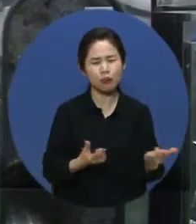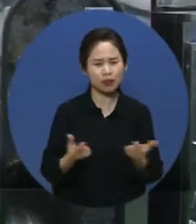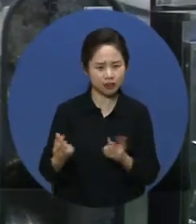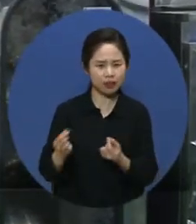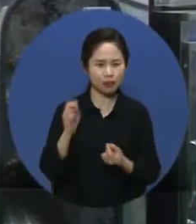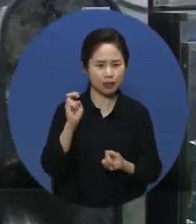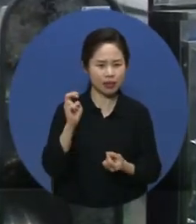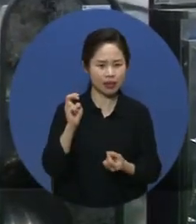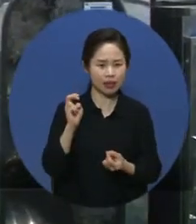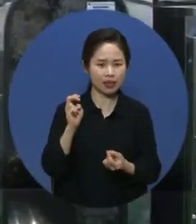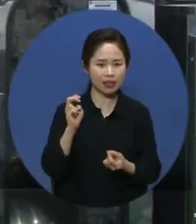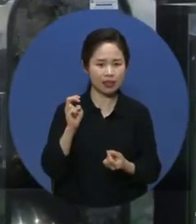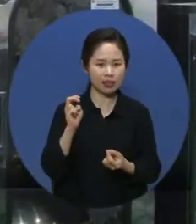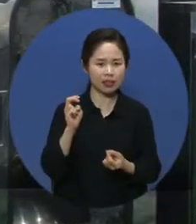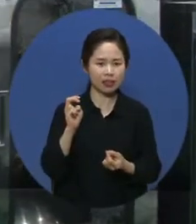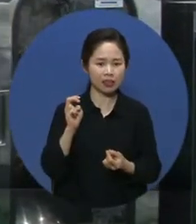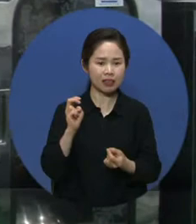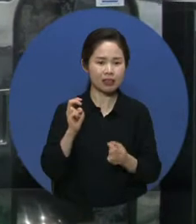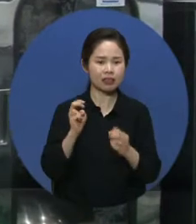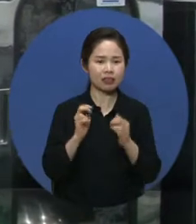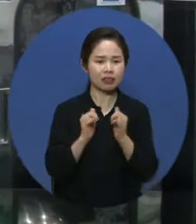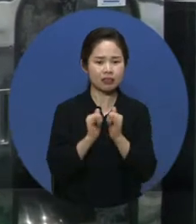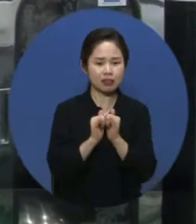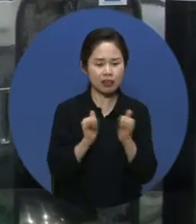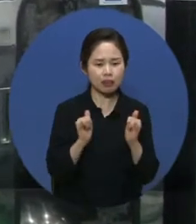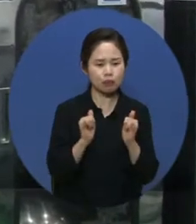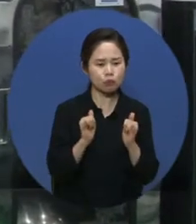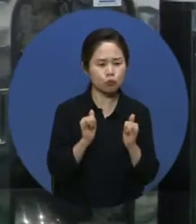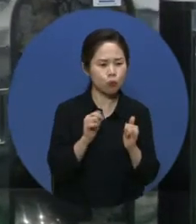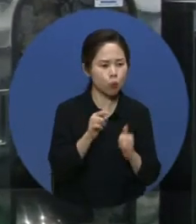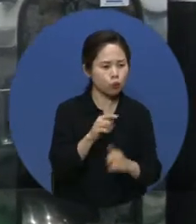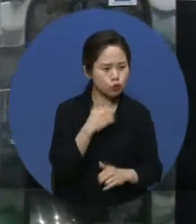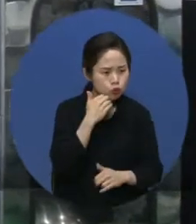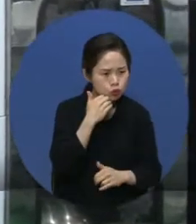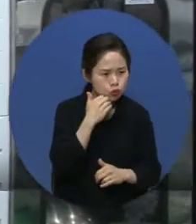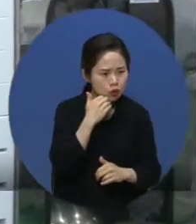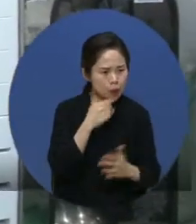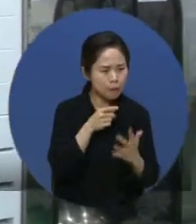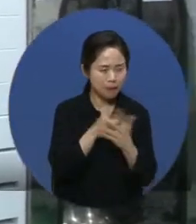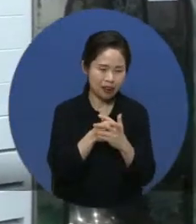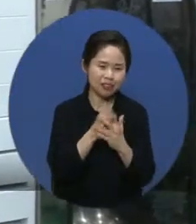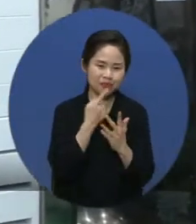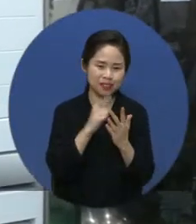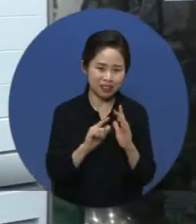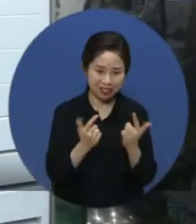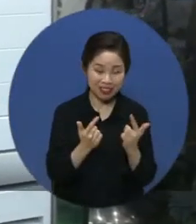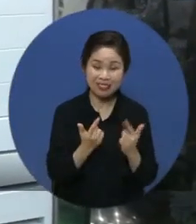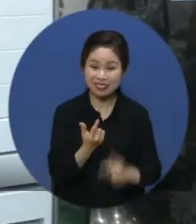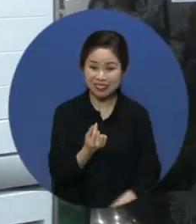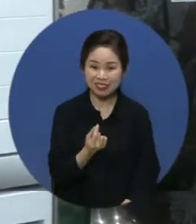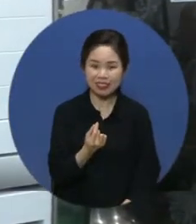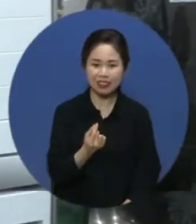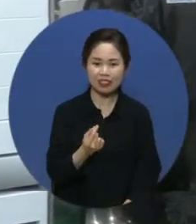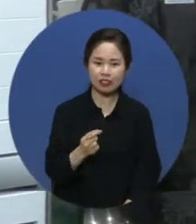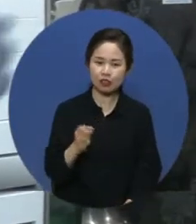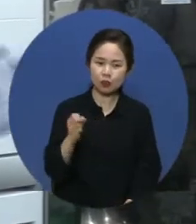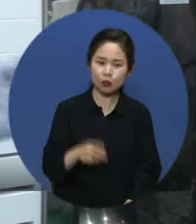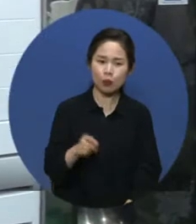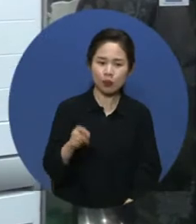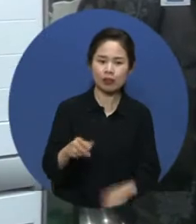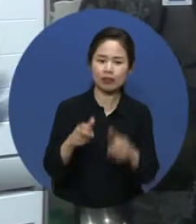사람들끼리 만나서 일하는 게 알아가는 과정이 좀 힘들었죠. 친구들 유형이 한 가지가 있는 게